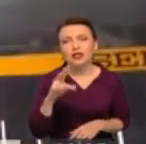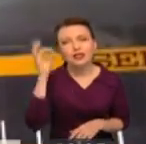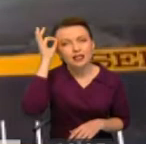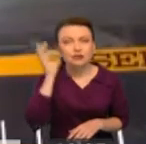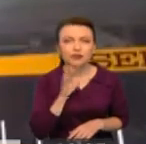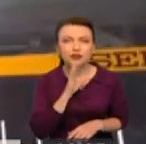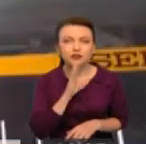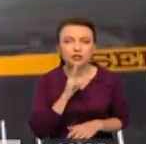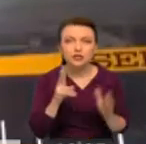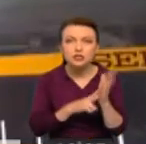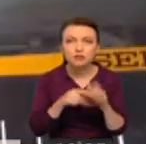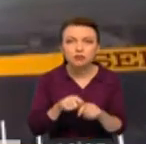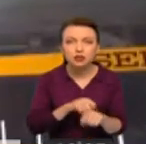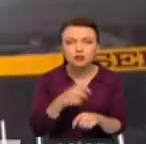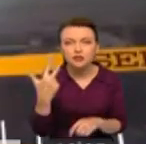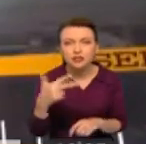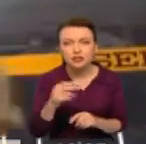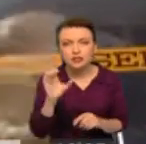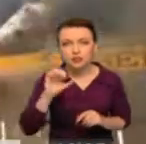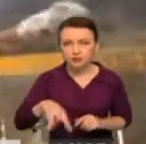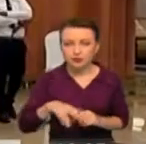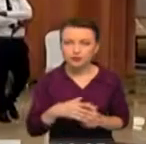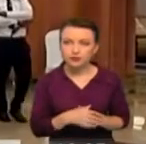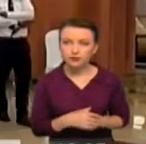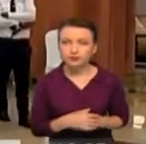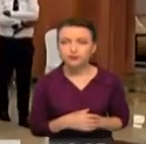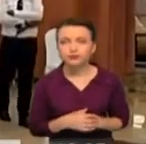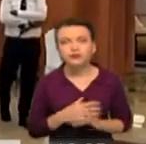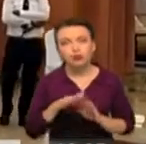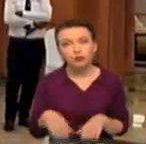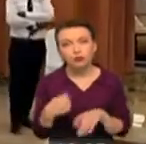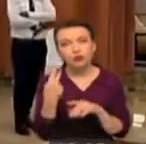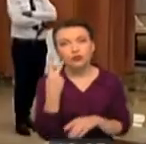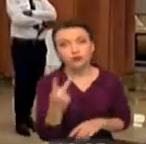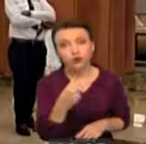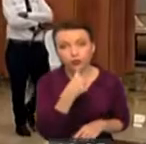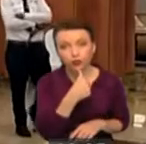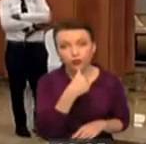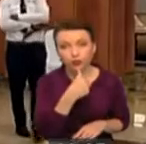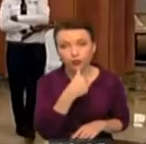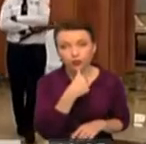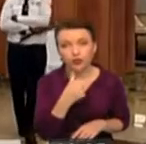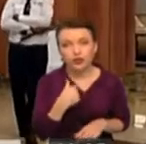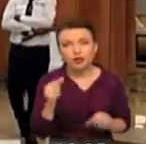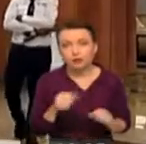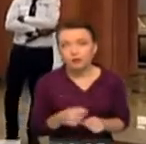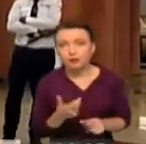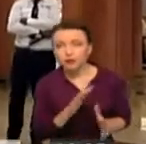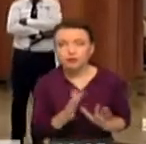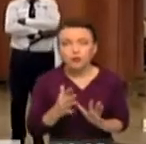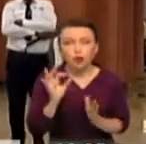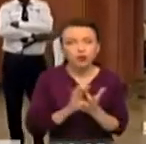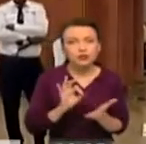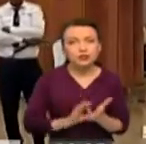космічним результатом 7 метрів 30 сантиметрів. Після 2 спроб, коли я вже змогла більш-менш оцінити,